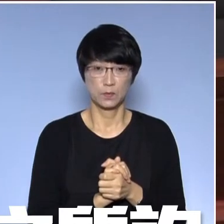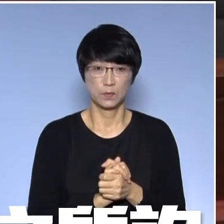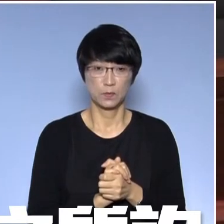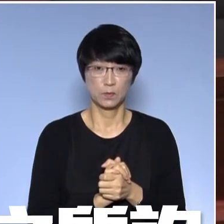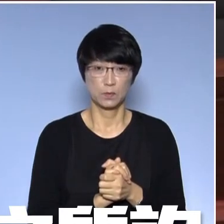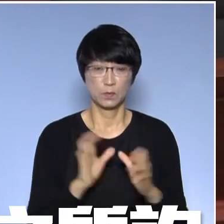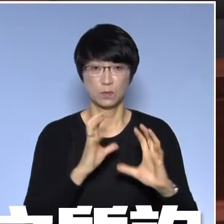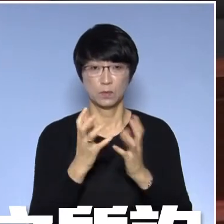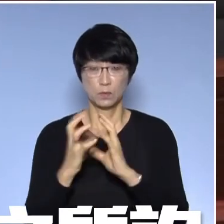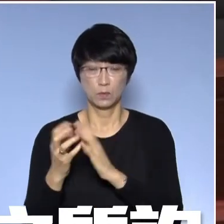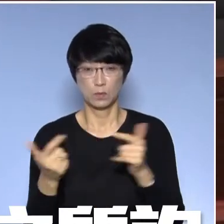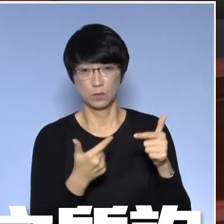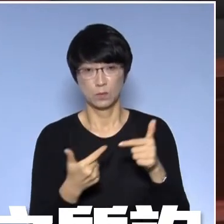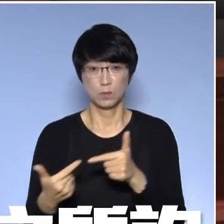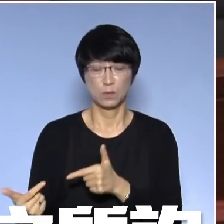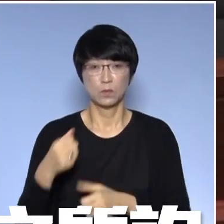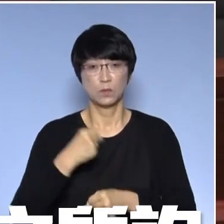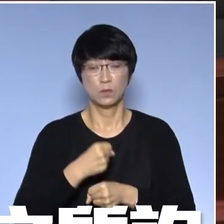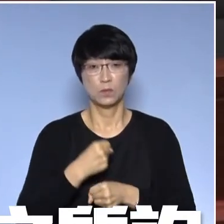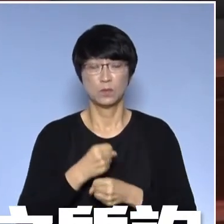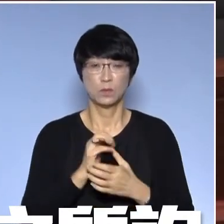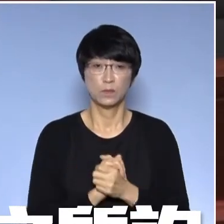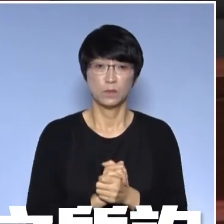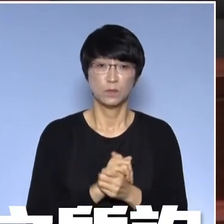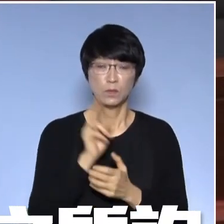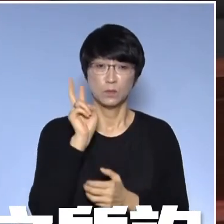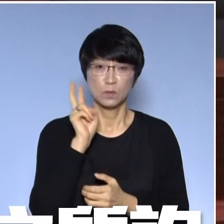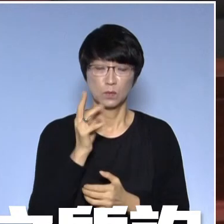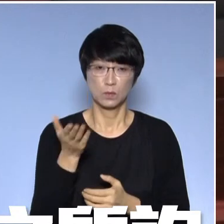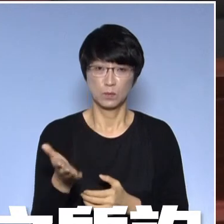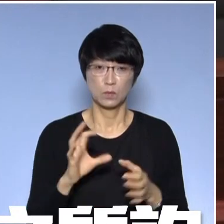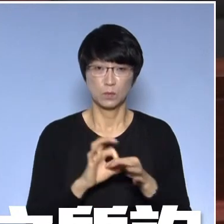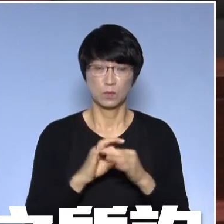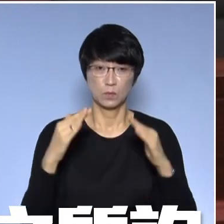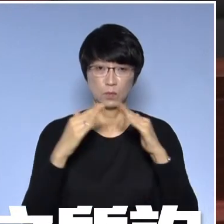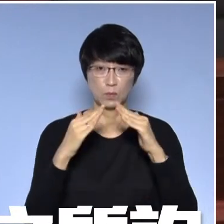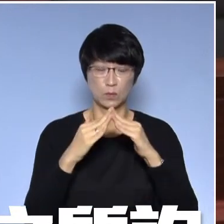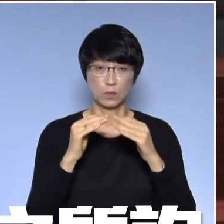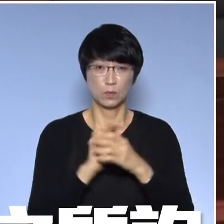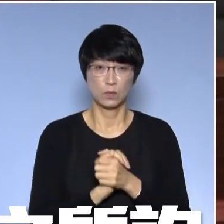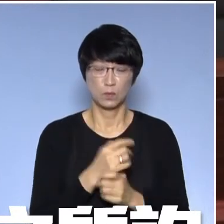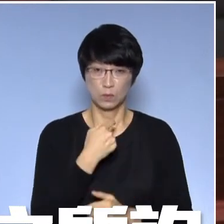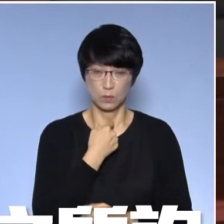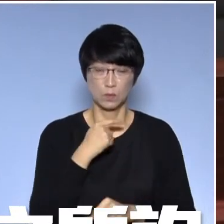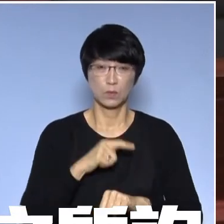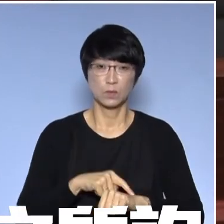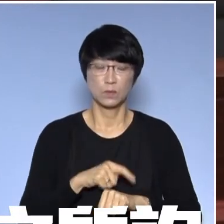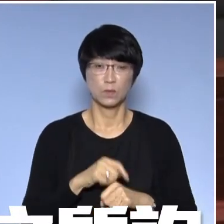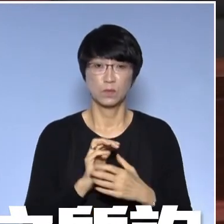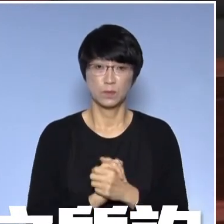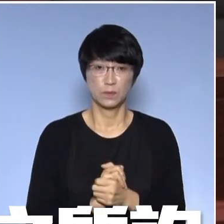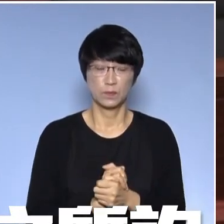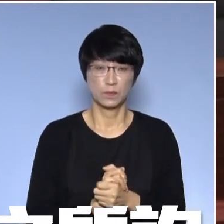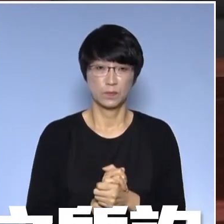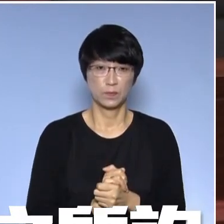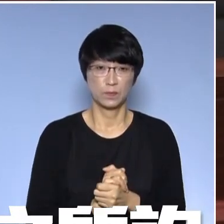個部門會繼續加深呢一方面嘅工作啦。咁如果佢哋係就住房屋係有呢個需要嘅時候咧，其實我哋都可